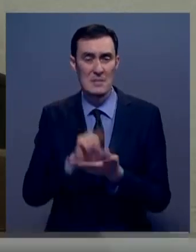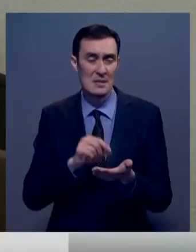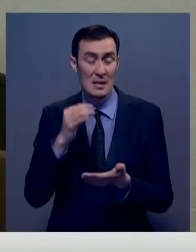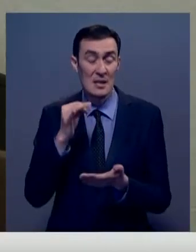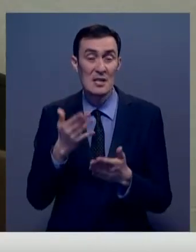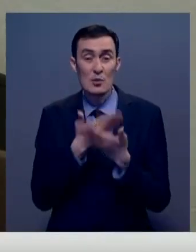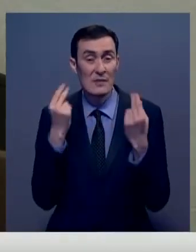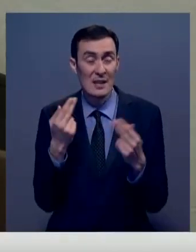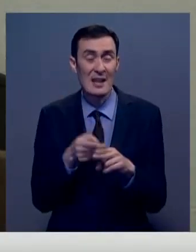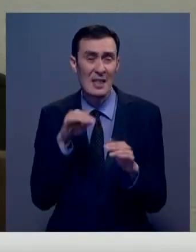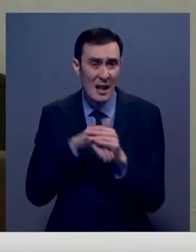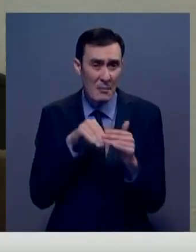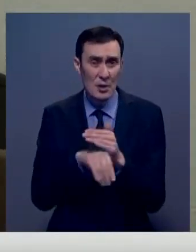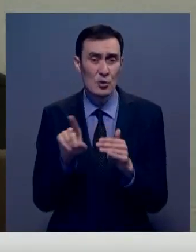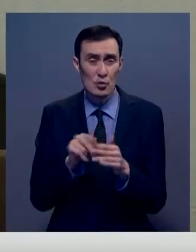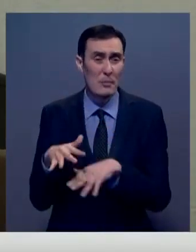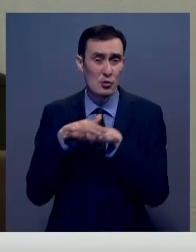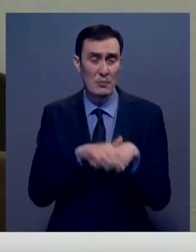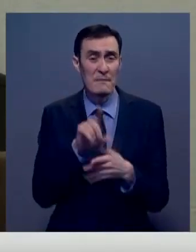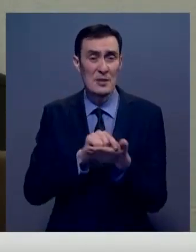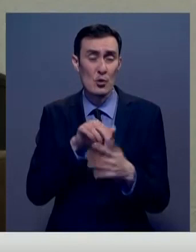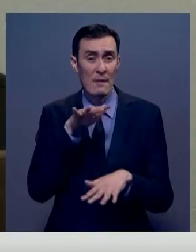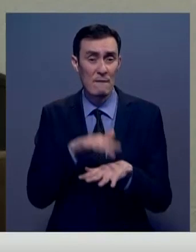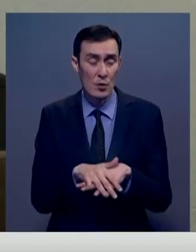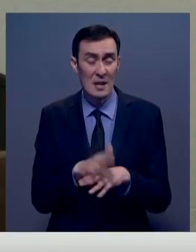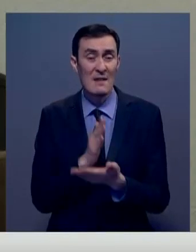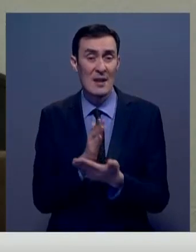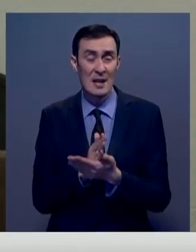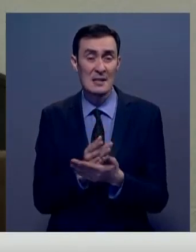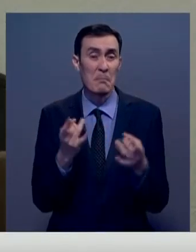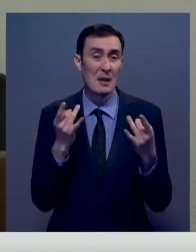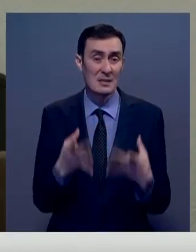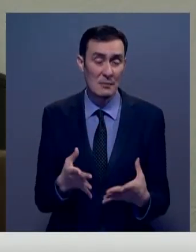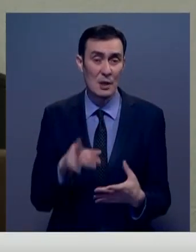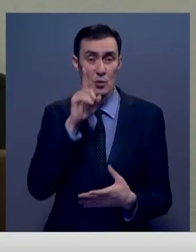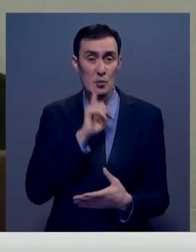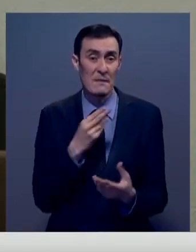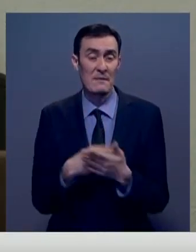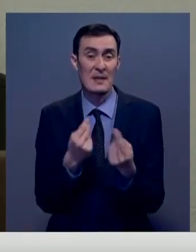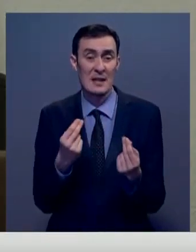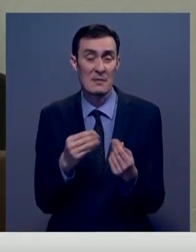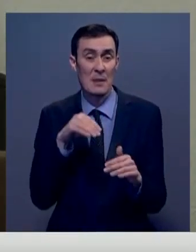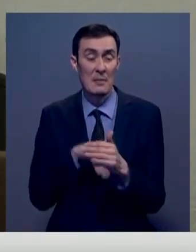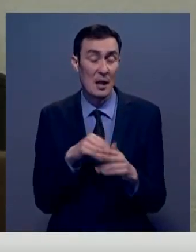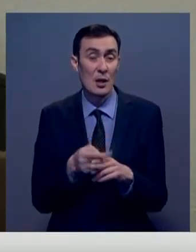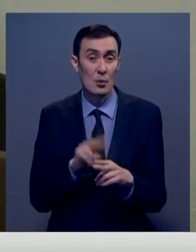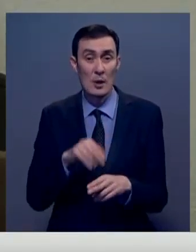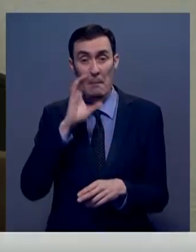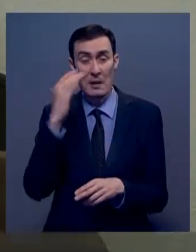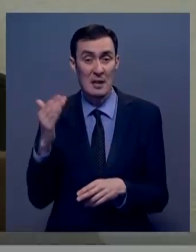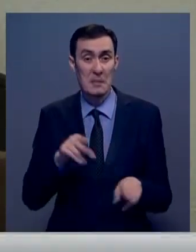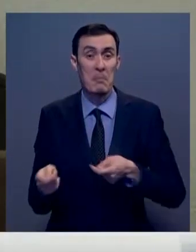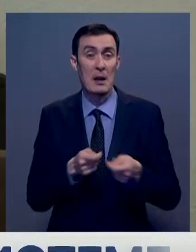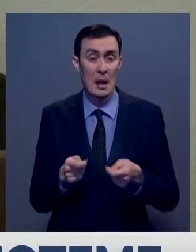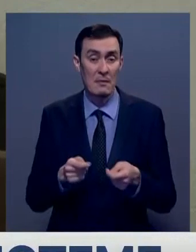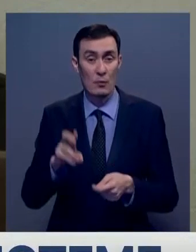отсутствия денег. Все эти накопления, которые поступают в пенсионный фонд, являются самым простым и доступным финансовым капиталом, который болгарский